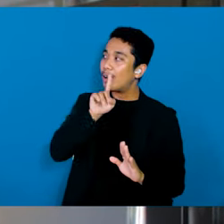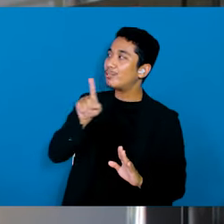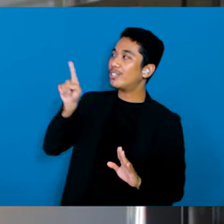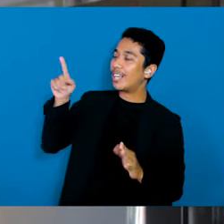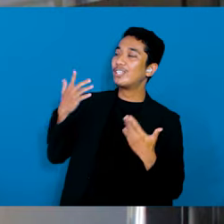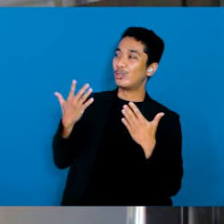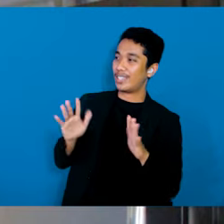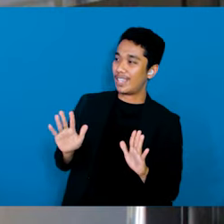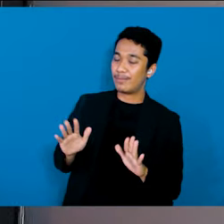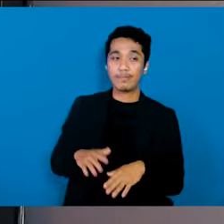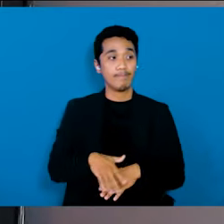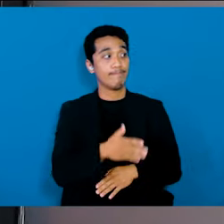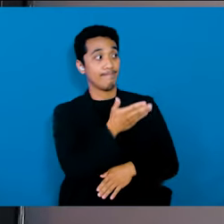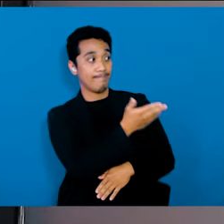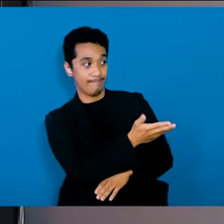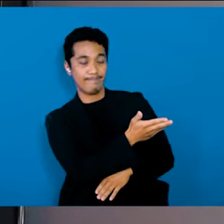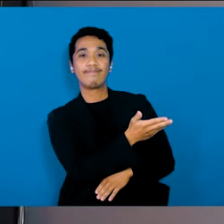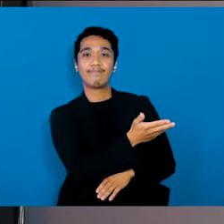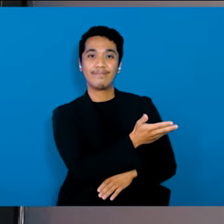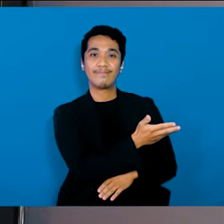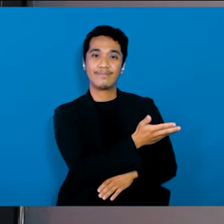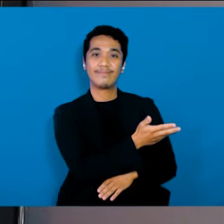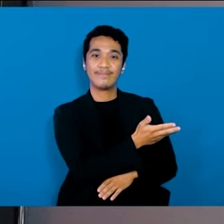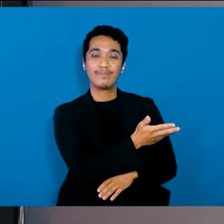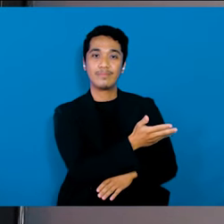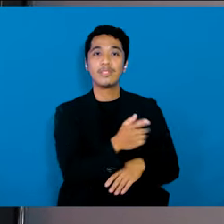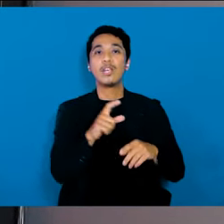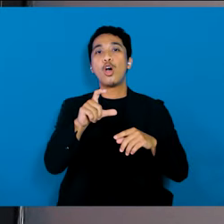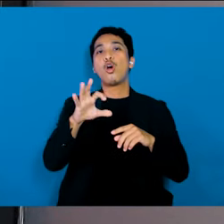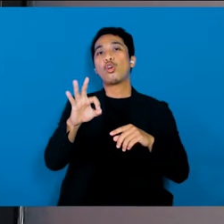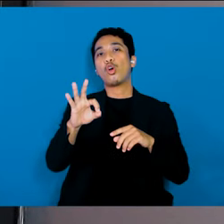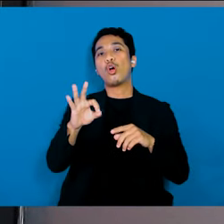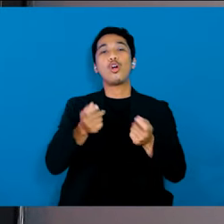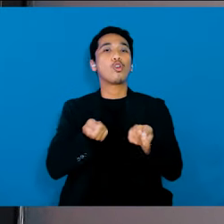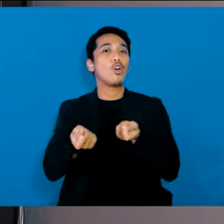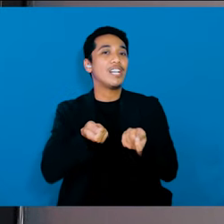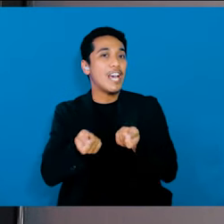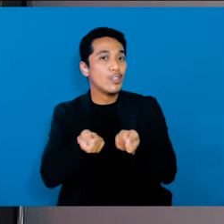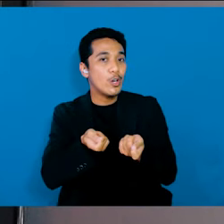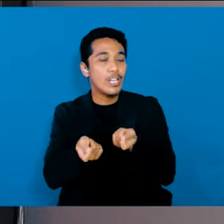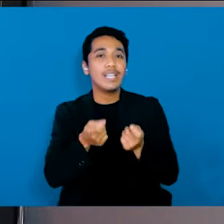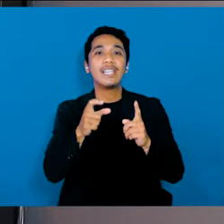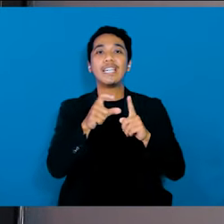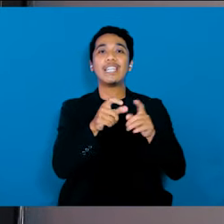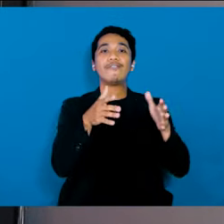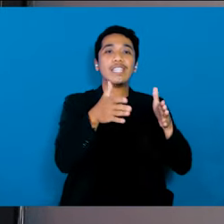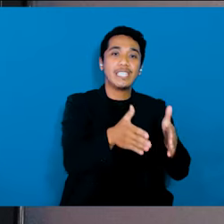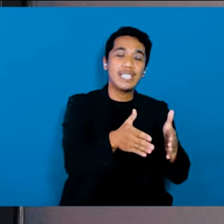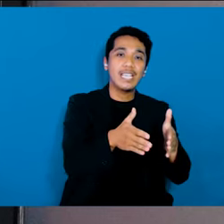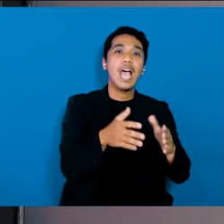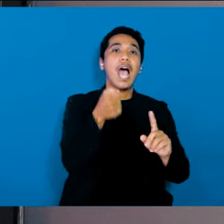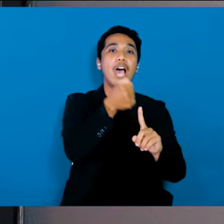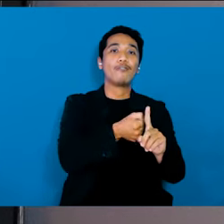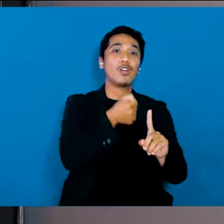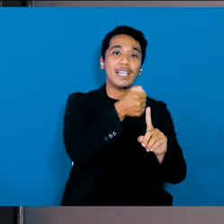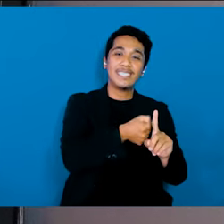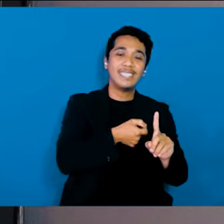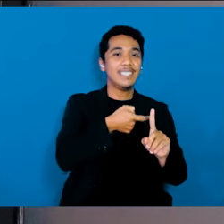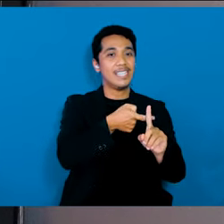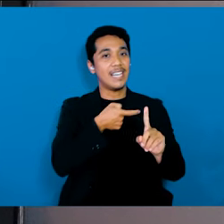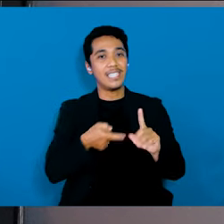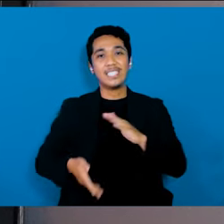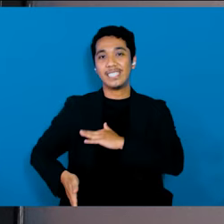sehat. Alhamdulillah. Mbak Ipung ini adalah koordinator divisi advokasi